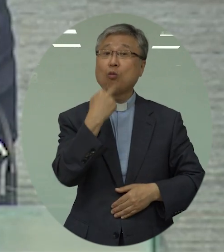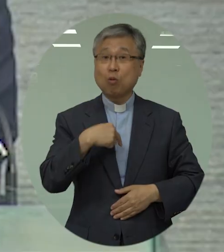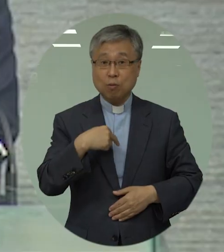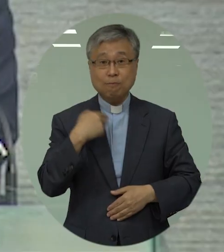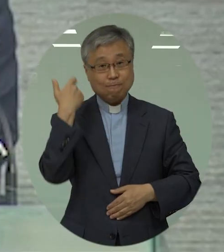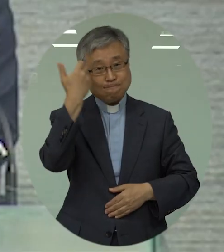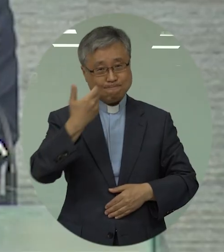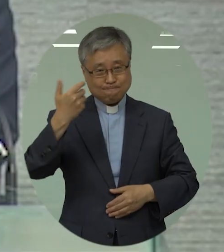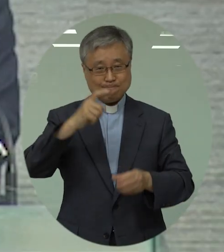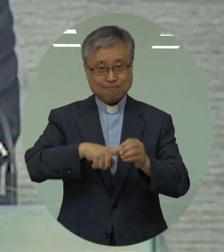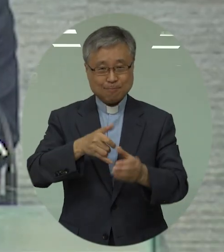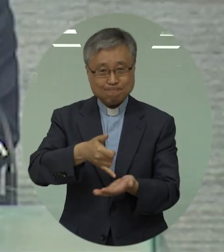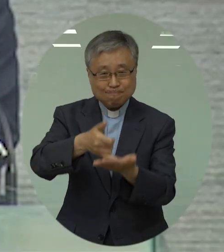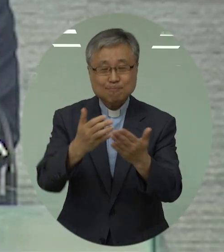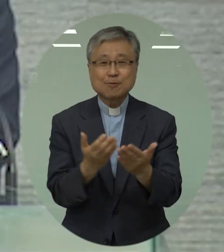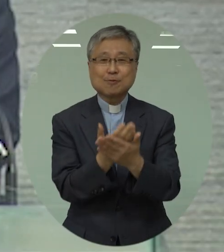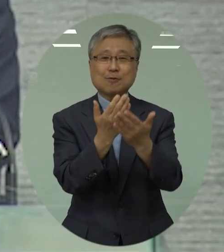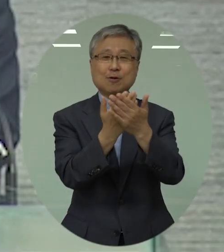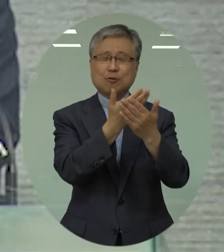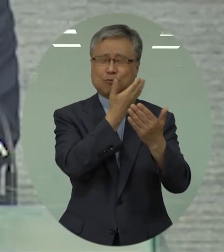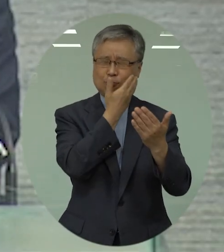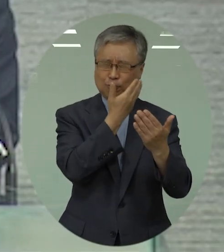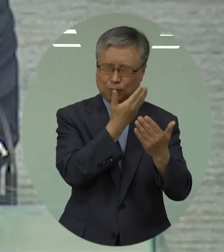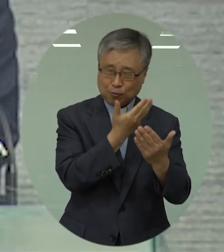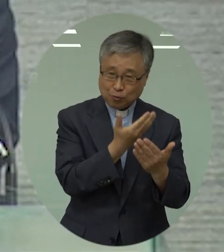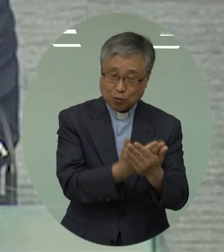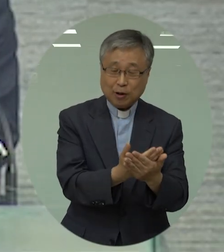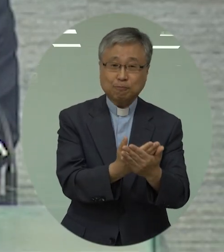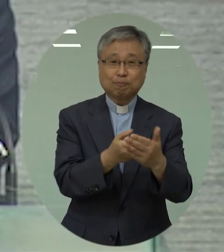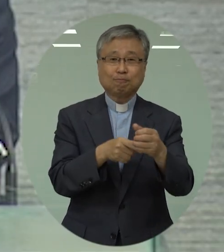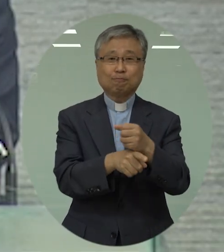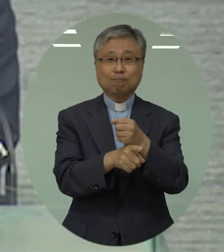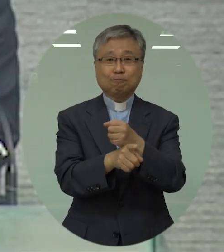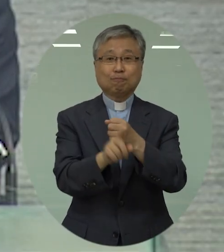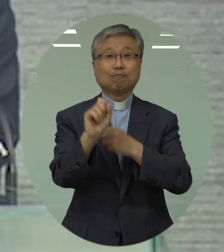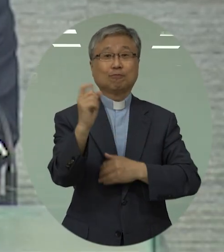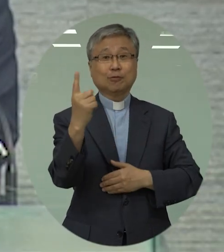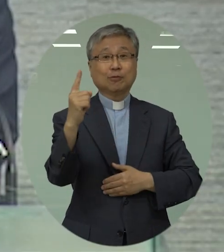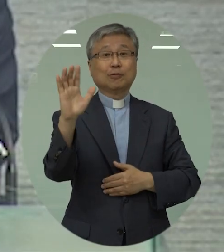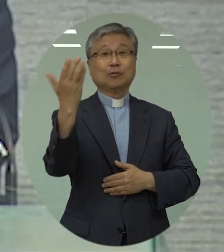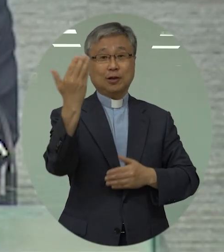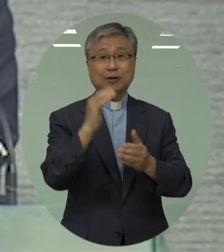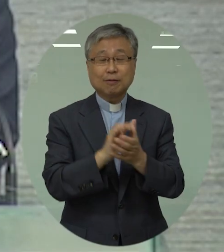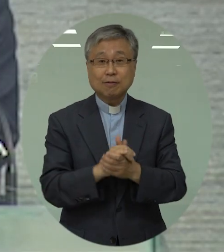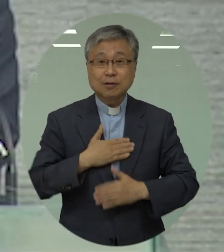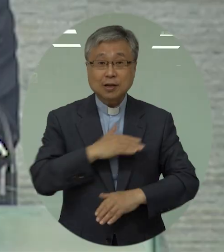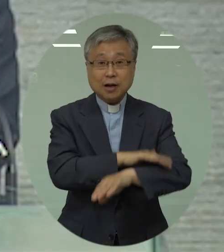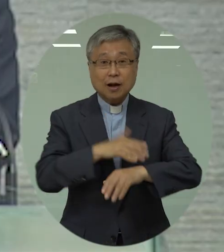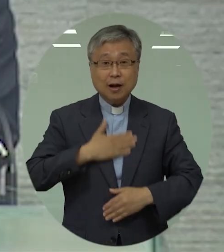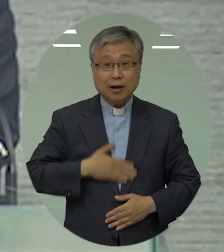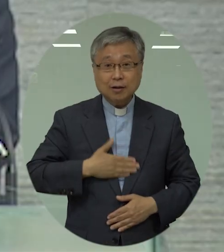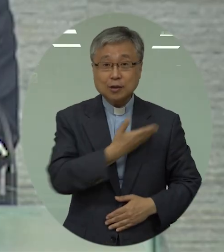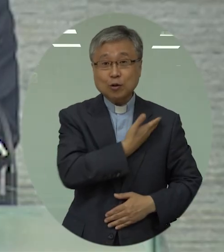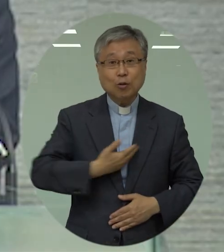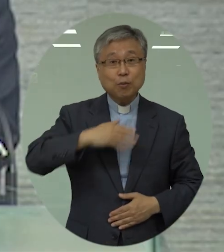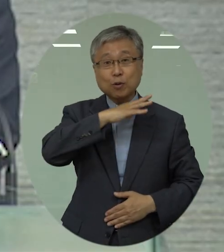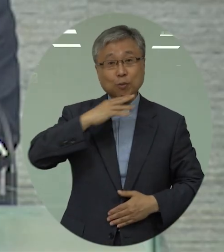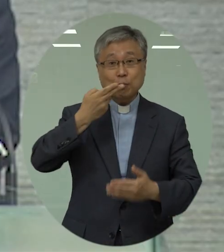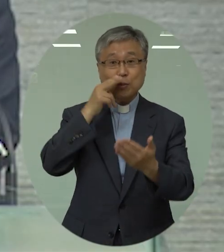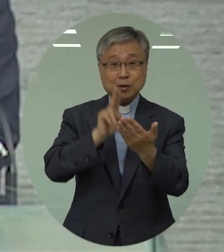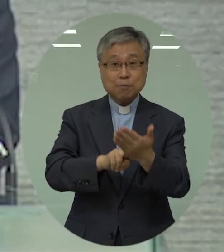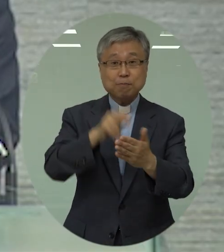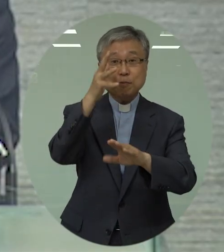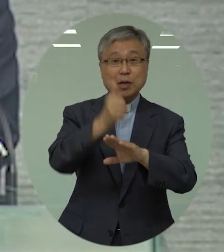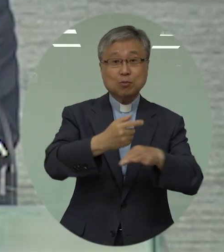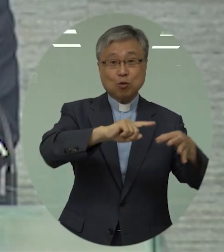영적 성숙의 아주 중요한 요소라고 할 수가 있습니다. 잘 아신 대로 이것은 사도 베드로의 편지의 마지막